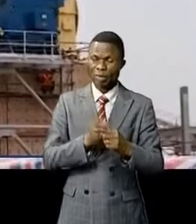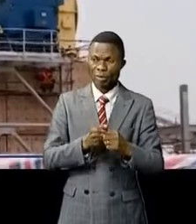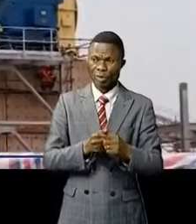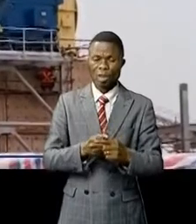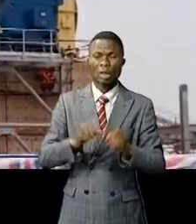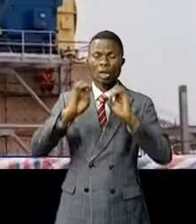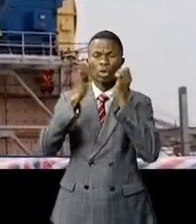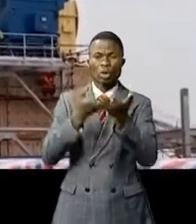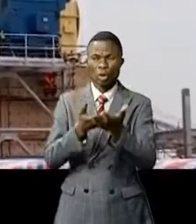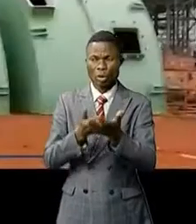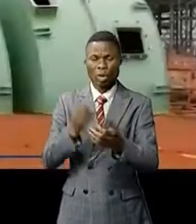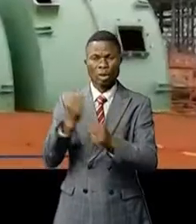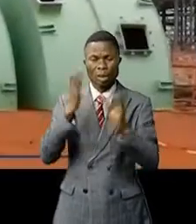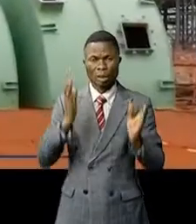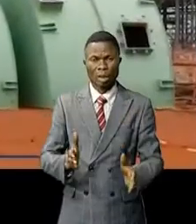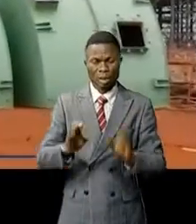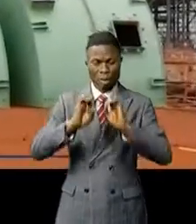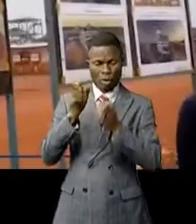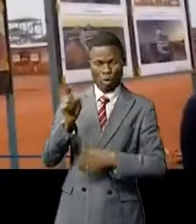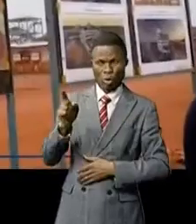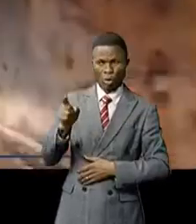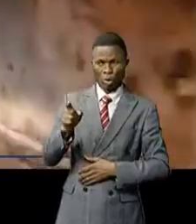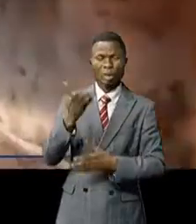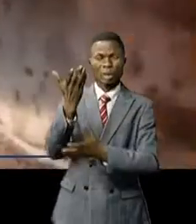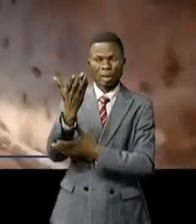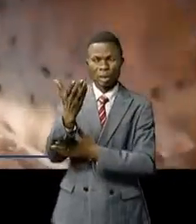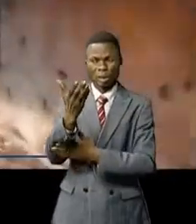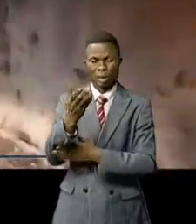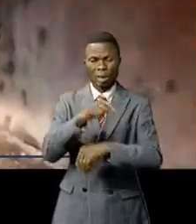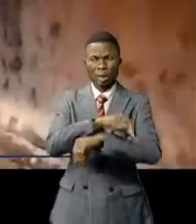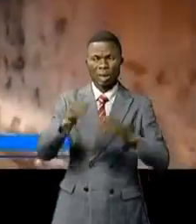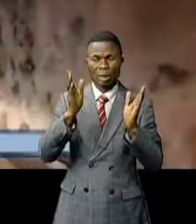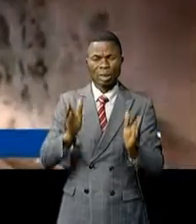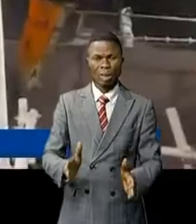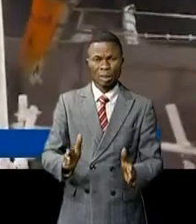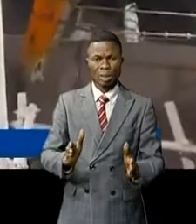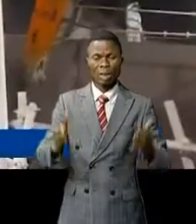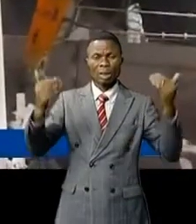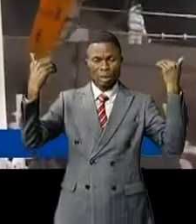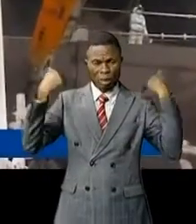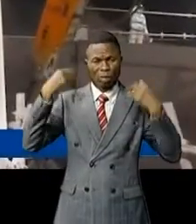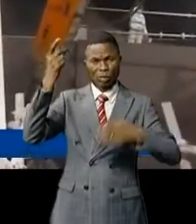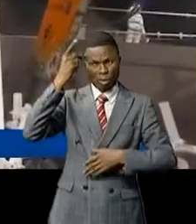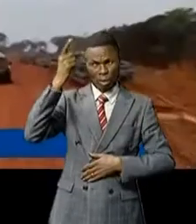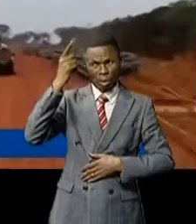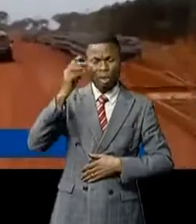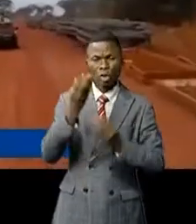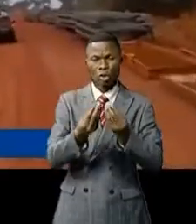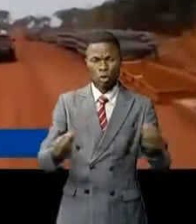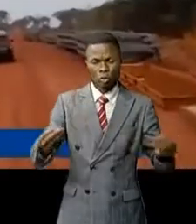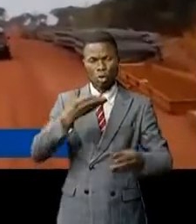lendemain, des travailleurs de la co-minière interpellent l'administration des mines à Kinshasa pour une